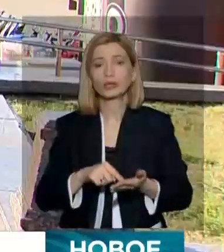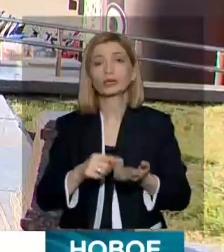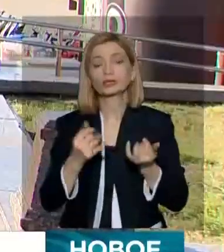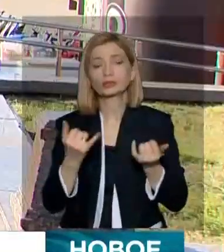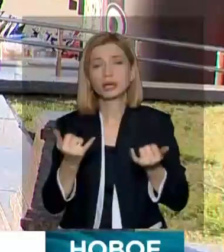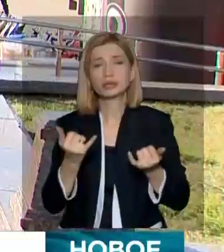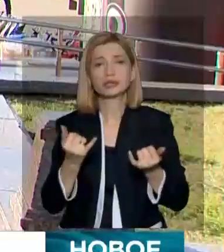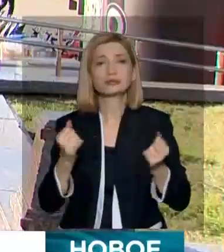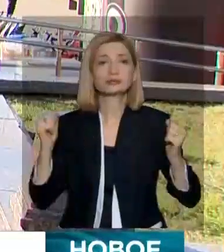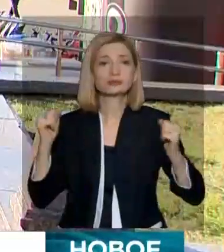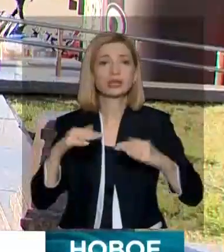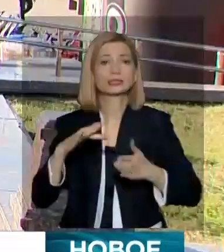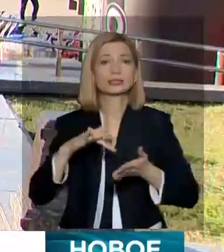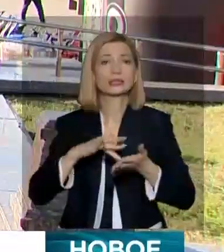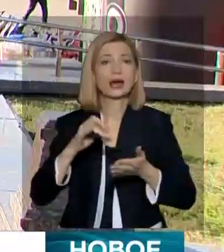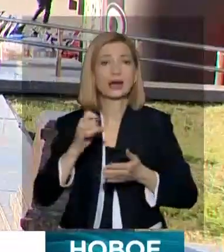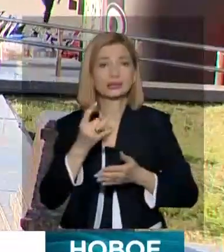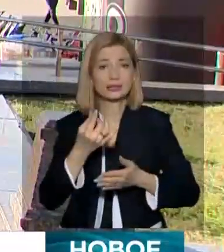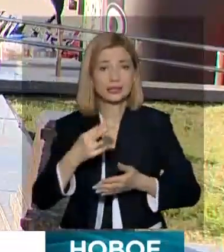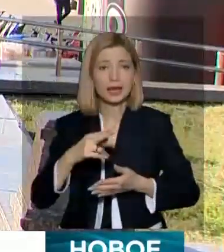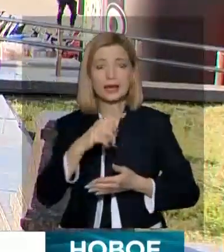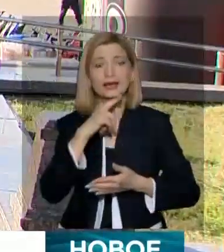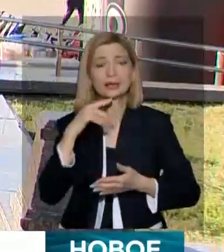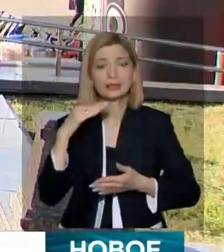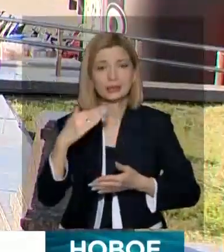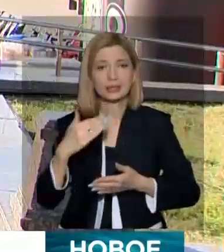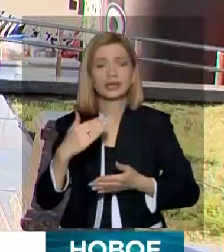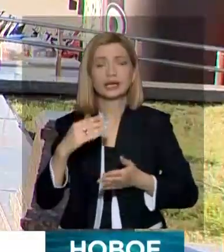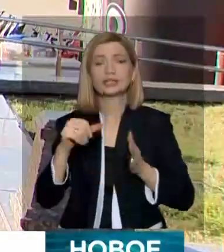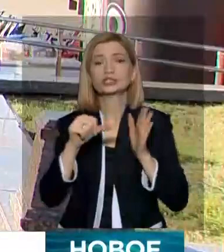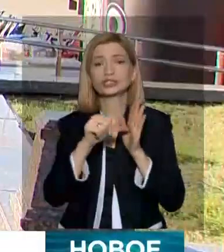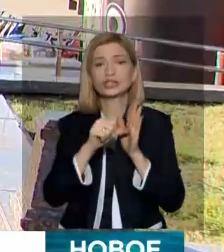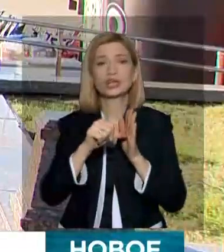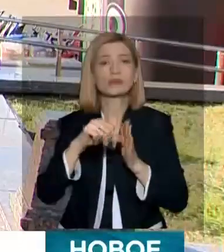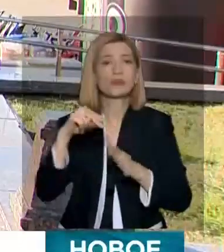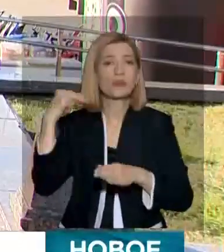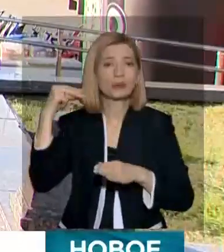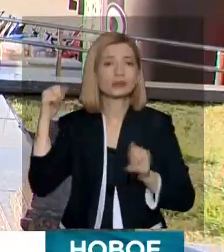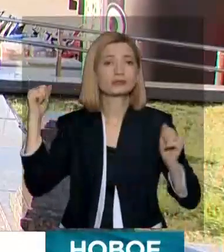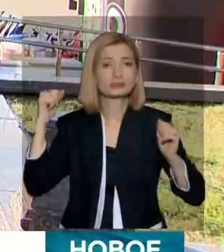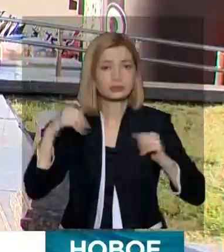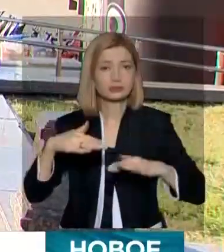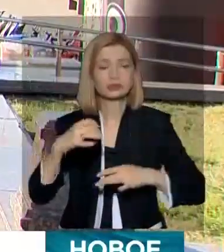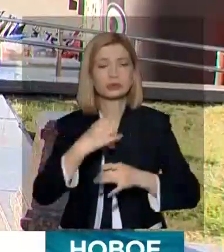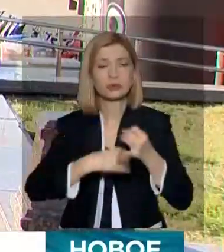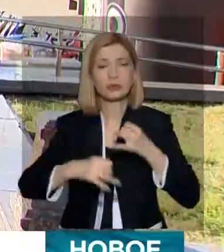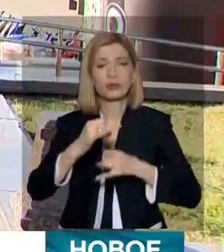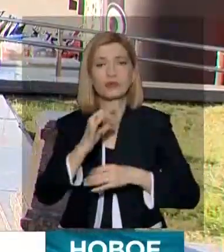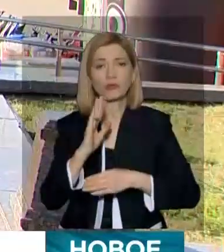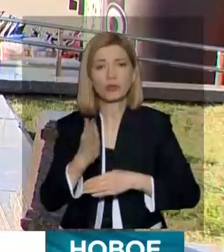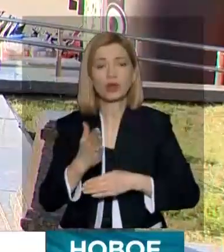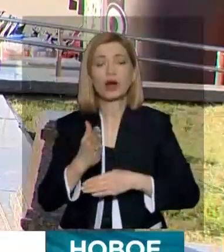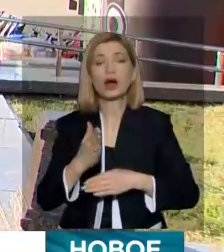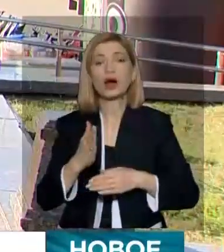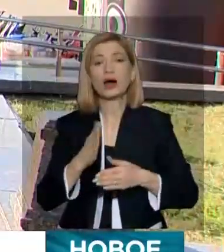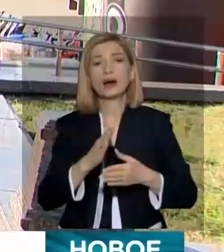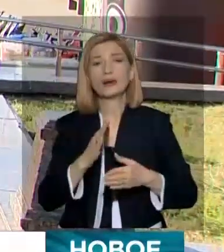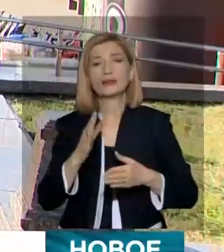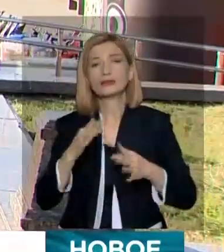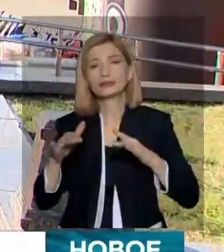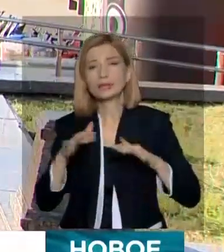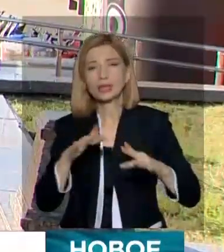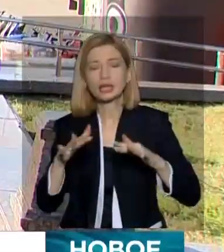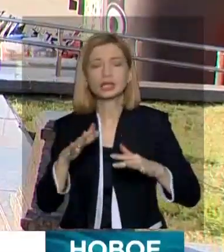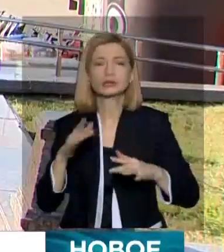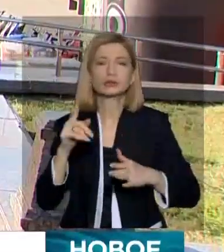На саммите «Центральная Азия, Россия» повестку будут обсуждать 6 президентов, а за столом совещания по взаимодействию и мерам доверия в Азии